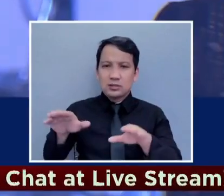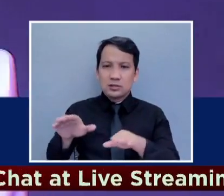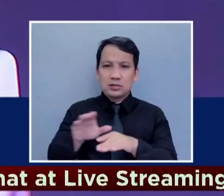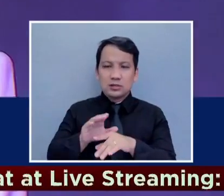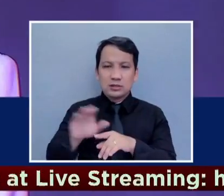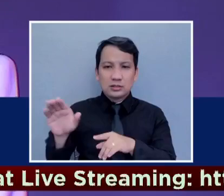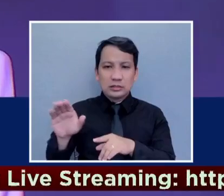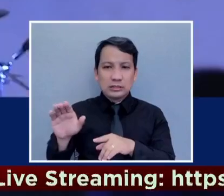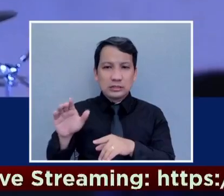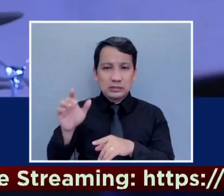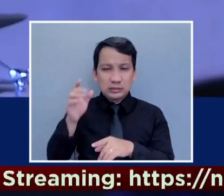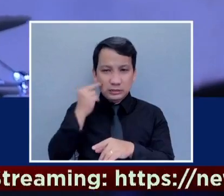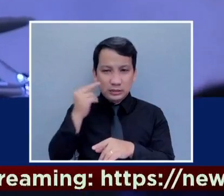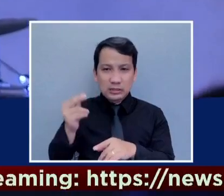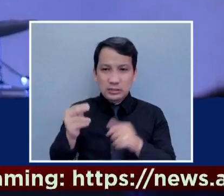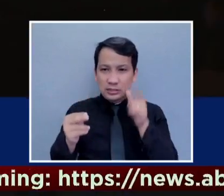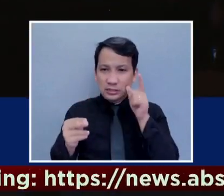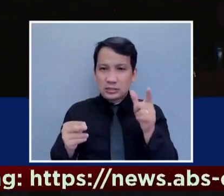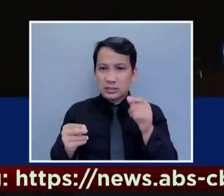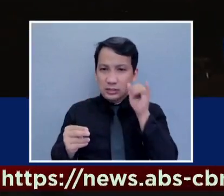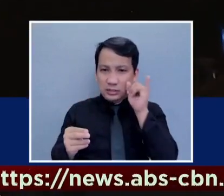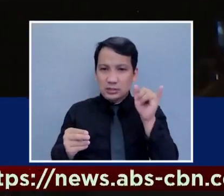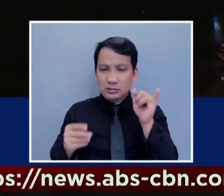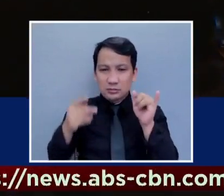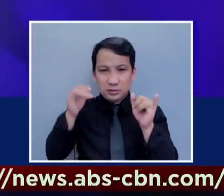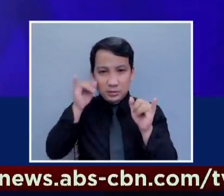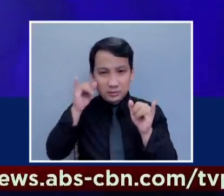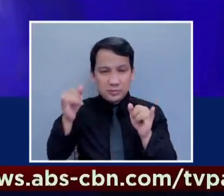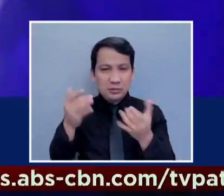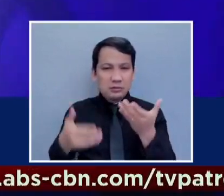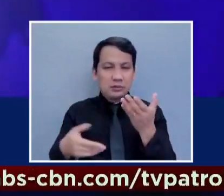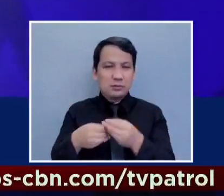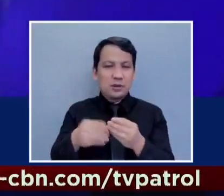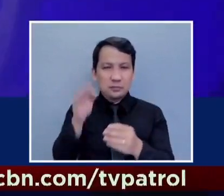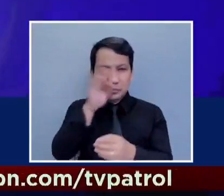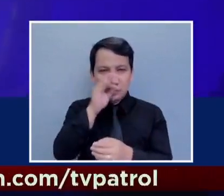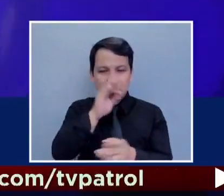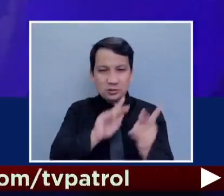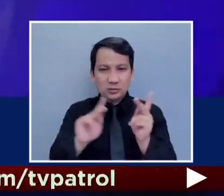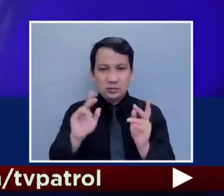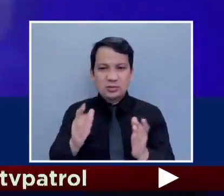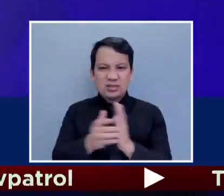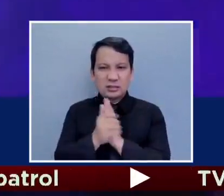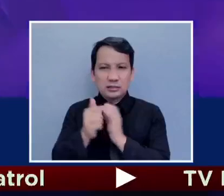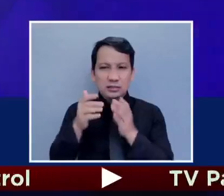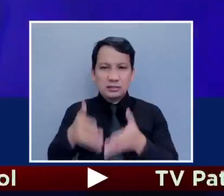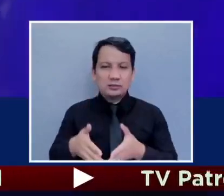Liza, Nadine, Isa Pressman at iba pang Pinoy talents.